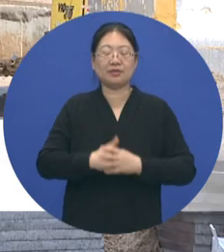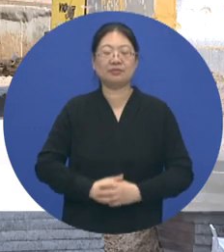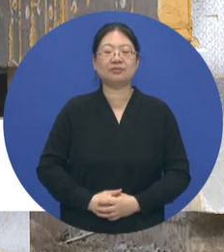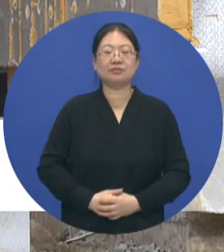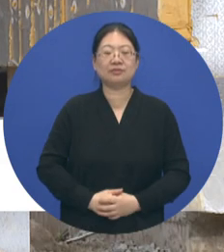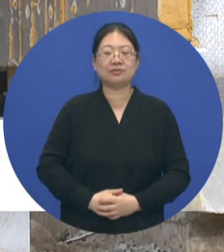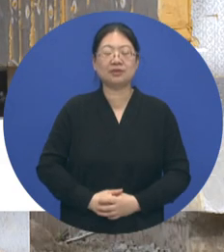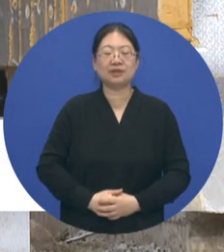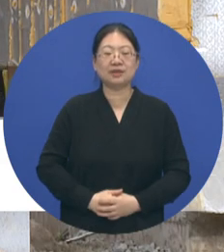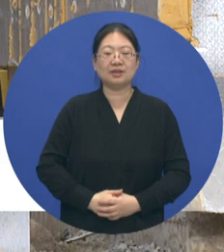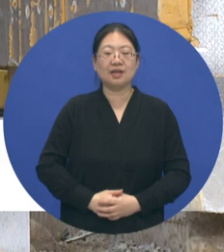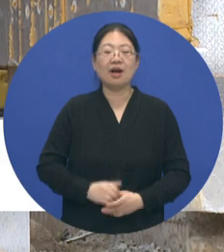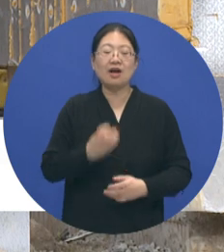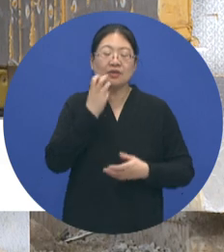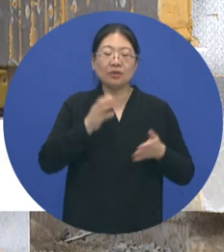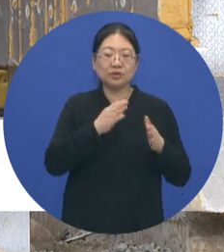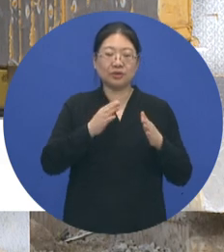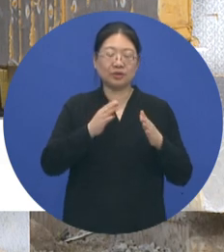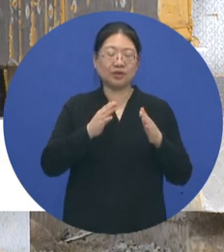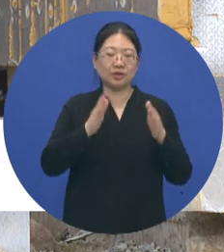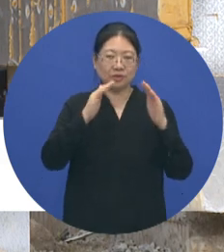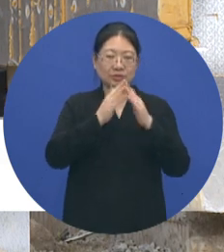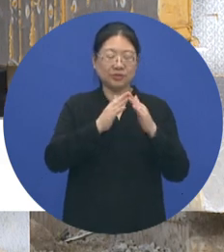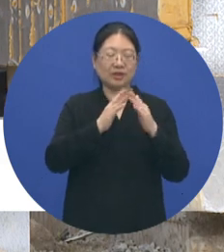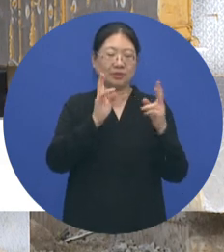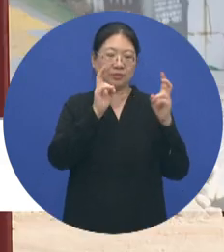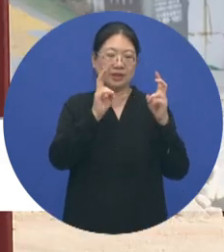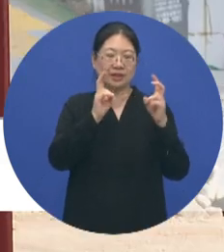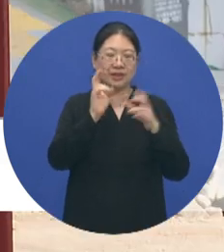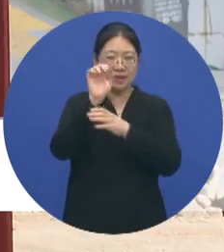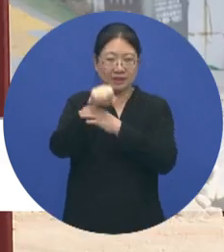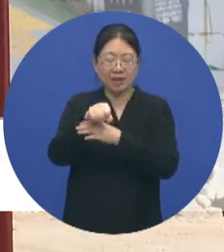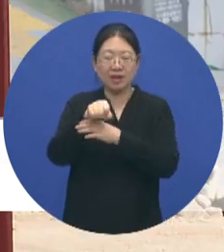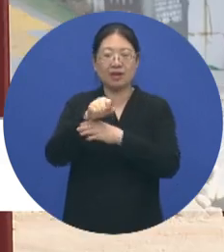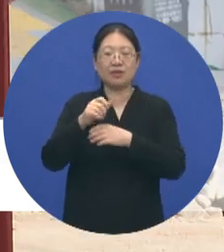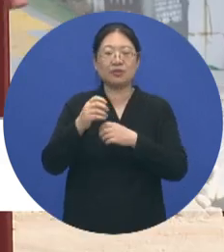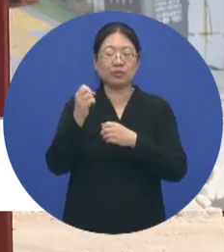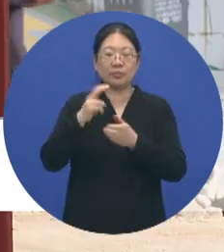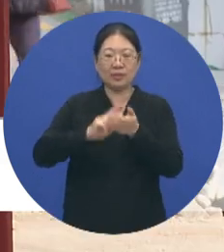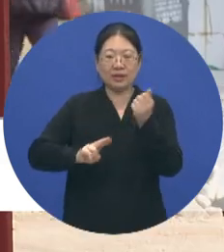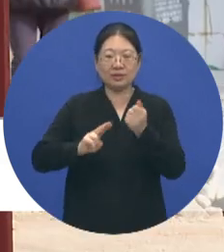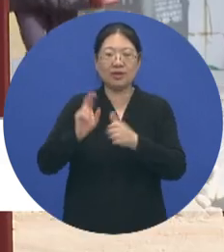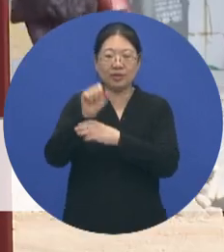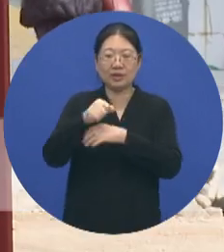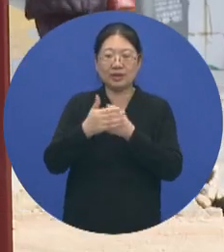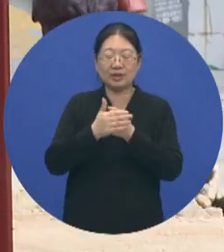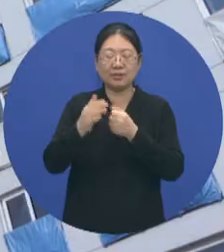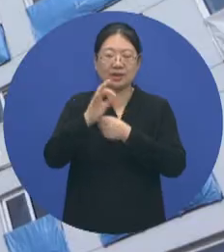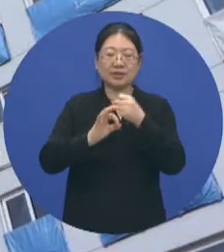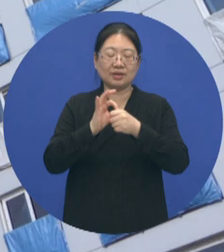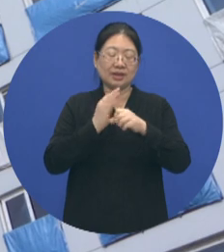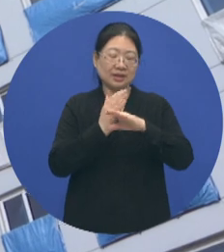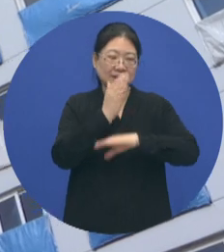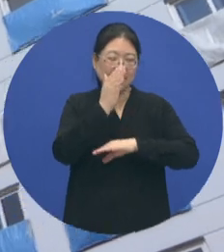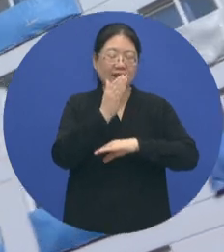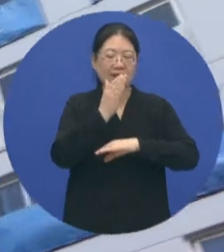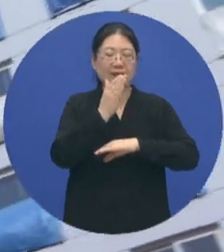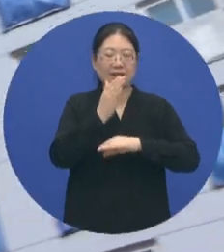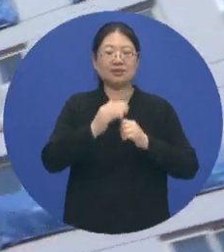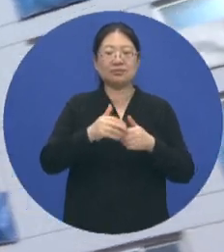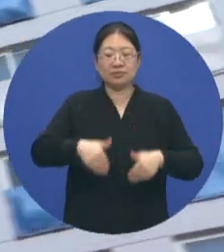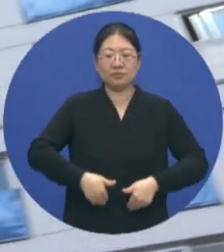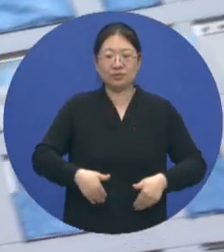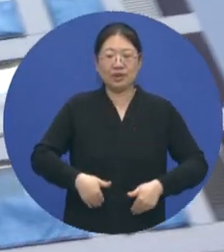사업 시행 재반 업무를 총괄하고 경기주택 도시 공사가 인허가 분양 업무를 지원함으로써 통상 10년 이상 걸리는 재개발